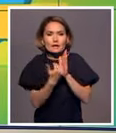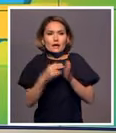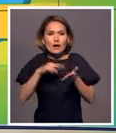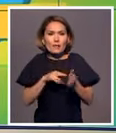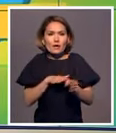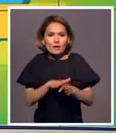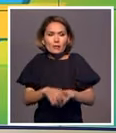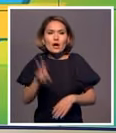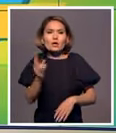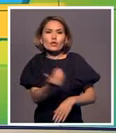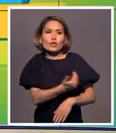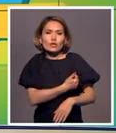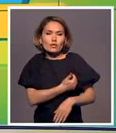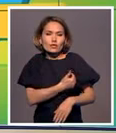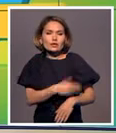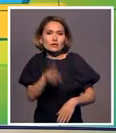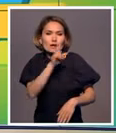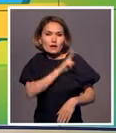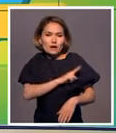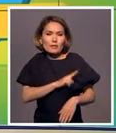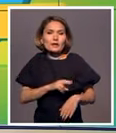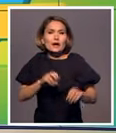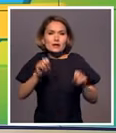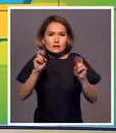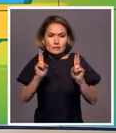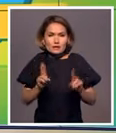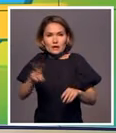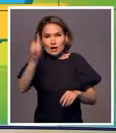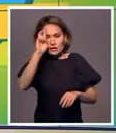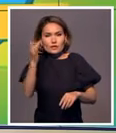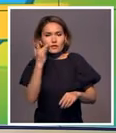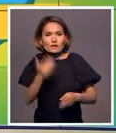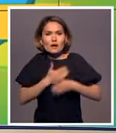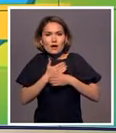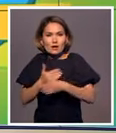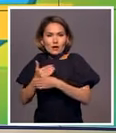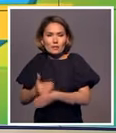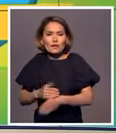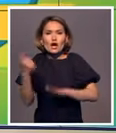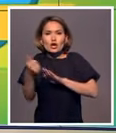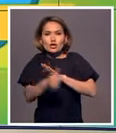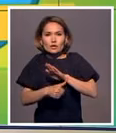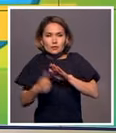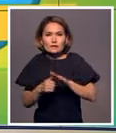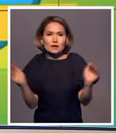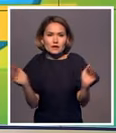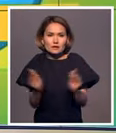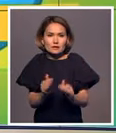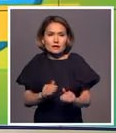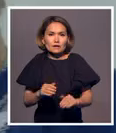бар. Еңбектенуге қауқар жетерлік адамдарды қайта даярлықтан өткізіп, мүмкіндік берудің арқасында елде жұмыссыздық деңгейі төмендеп